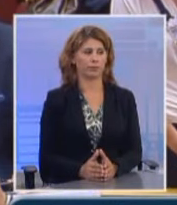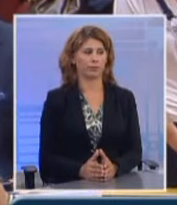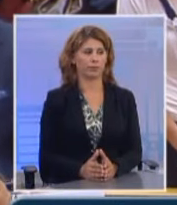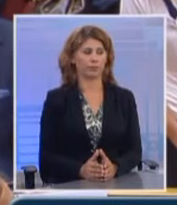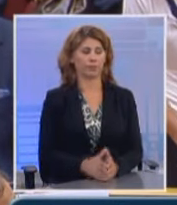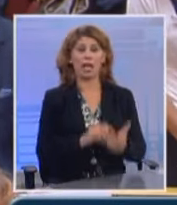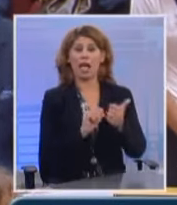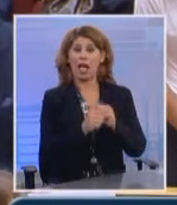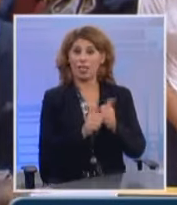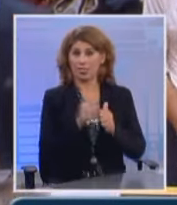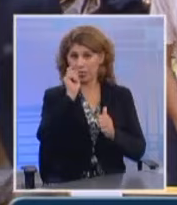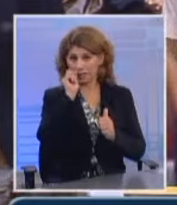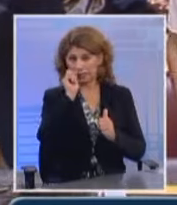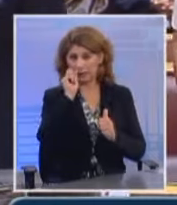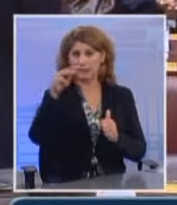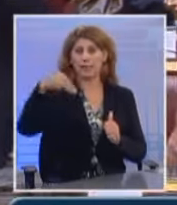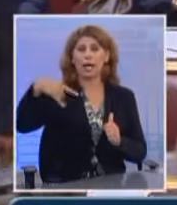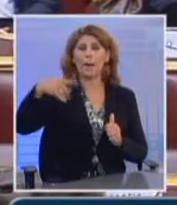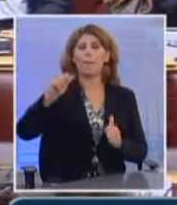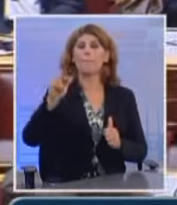Αθλητής Παράκας Αθανάσιος.